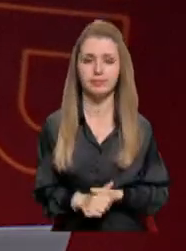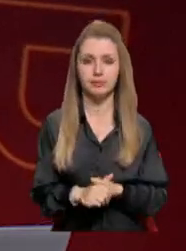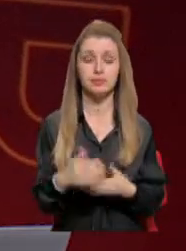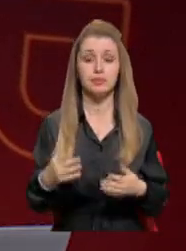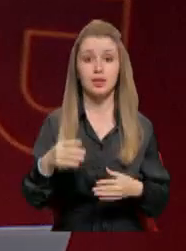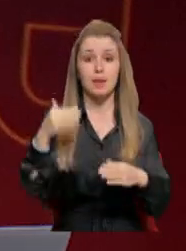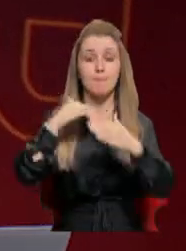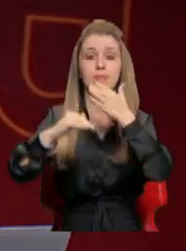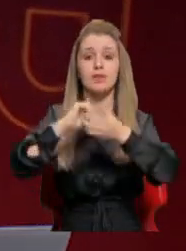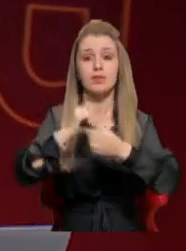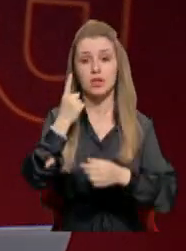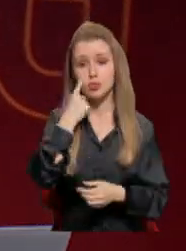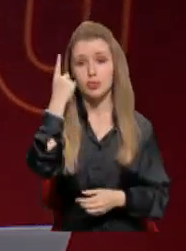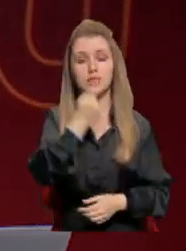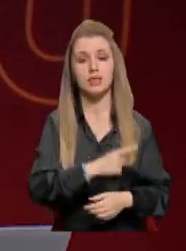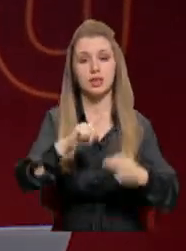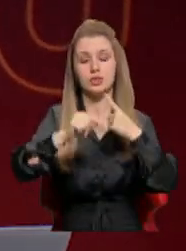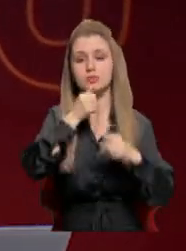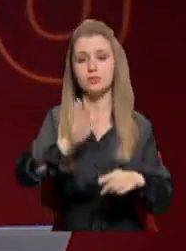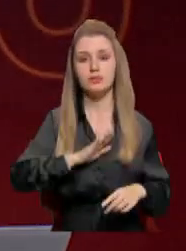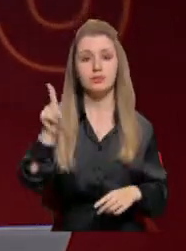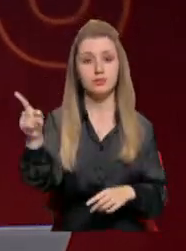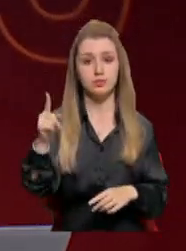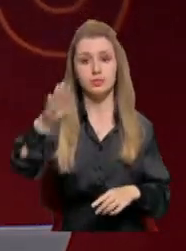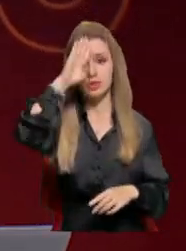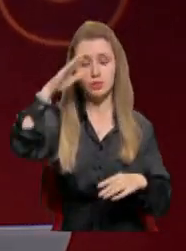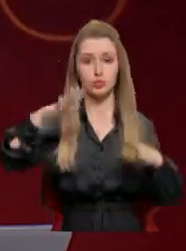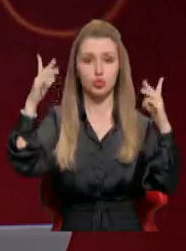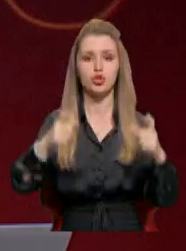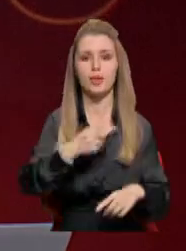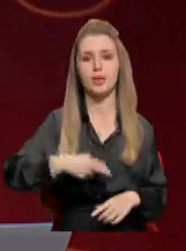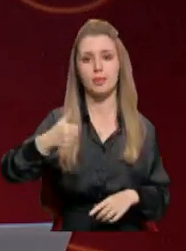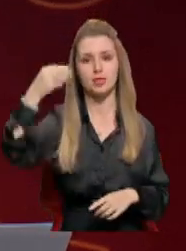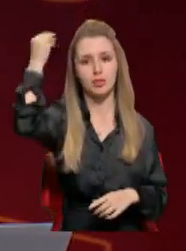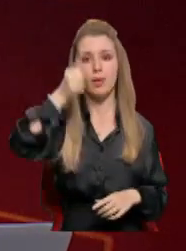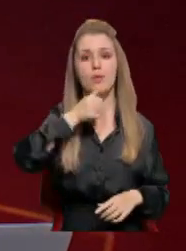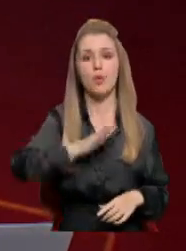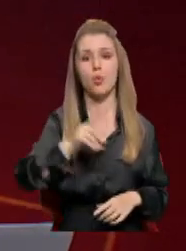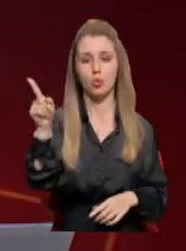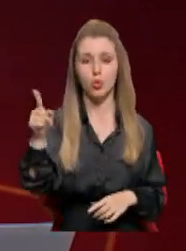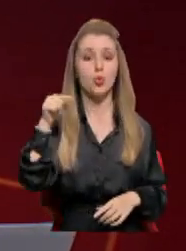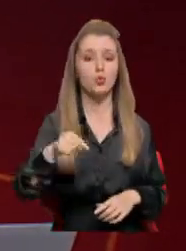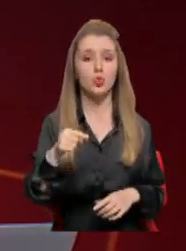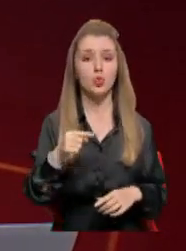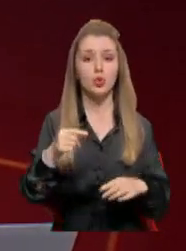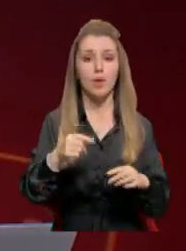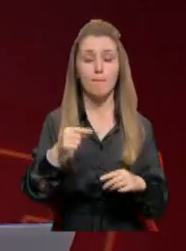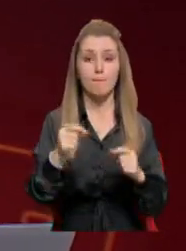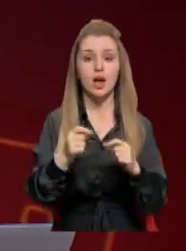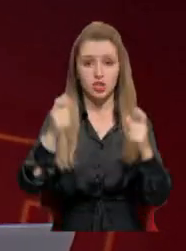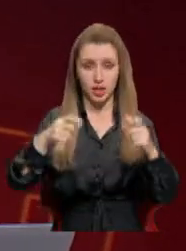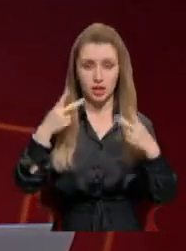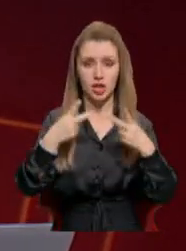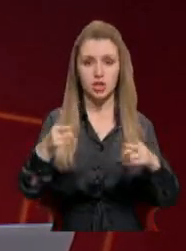Efendim, Millet İttifakı'nın Cumhurbaşkanı adayı Kemal Kılıçdaroğlu ve İstanbul Büyükşehir Belediye Başkanı Ekrem İmamoğlu bugün Bağcılar'daki